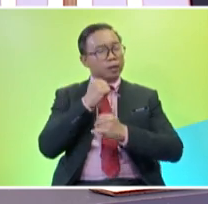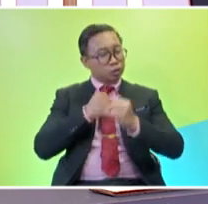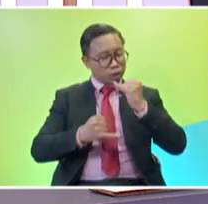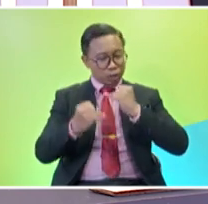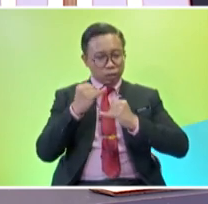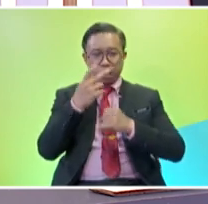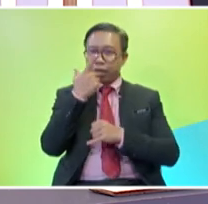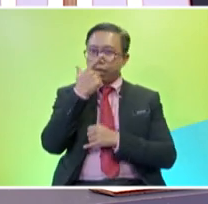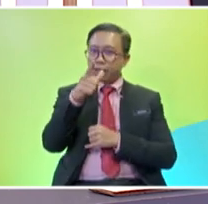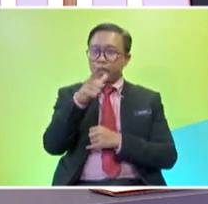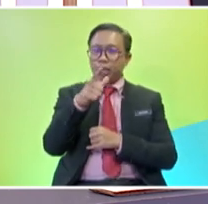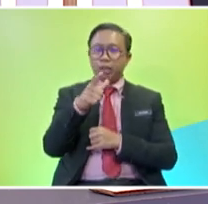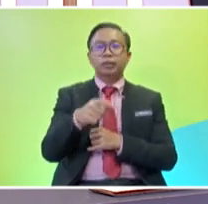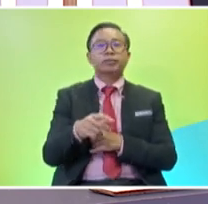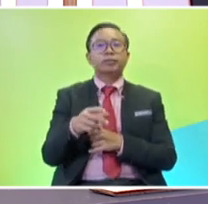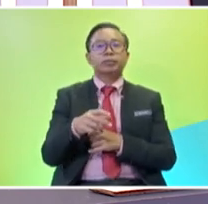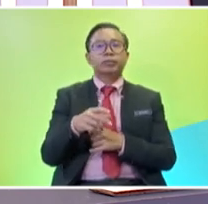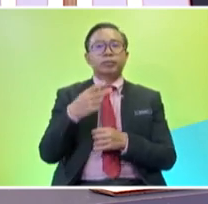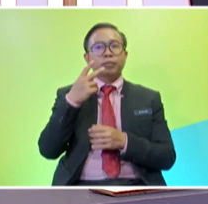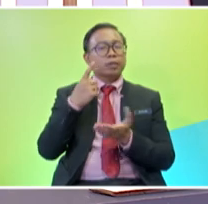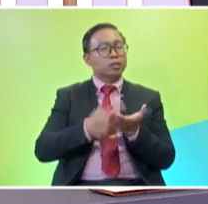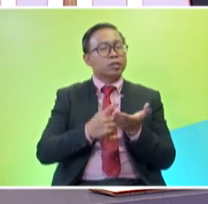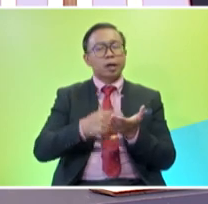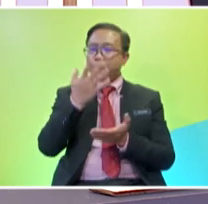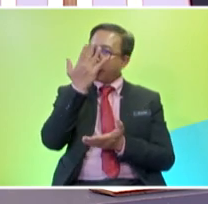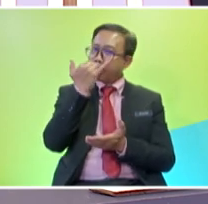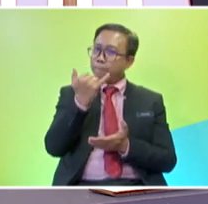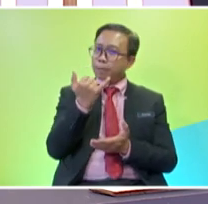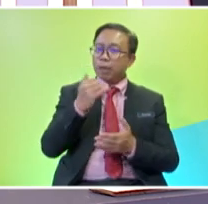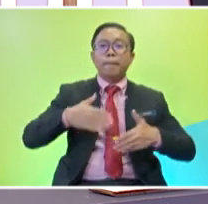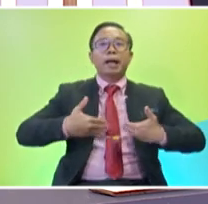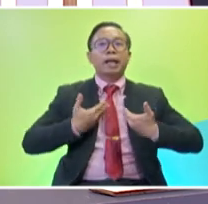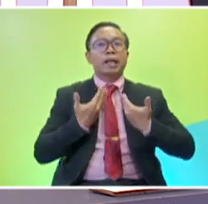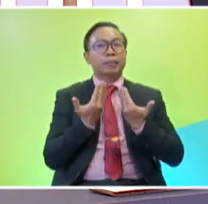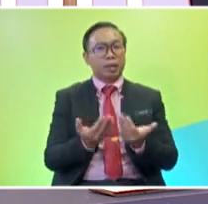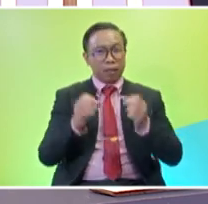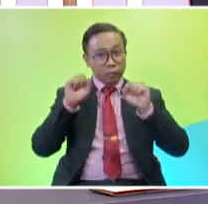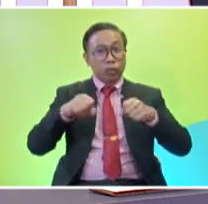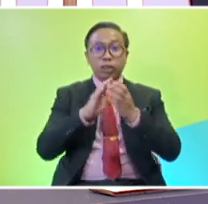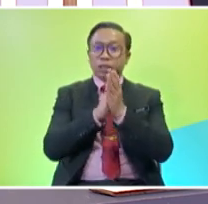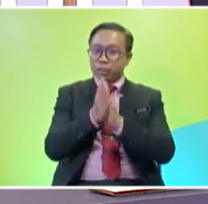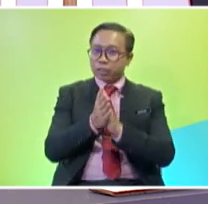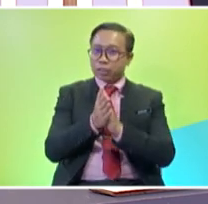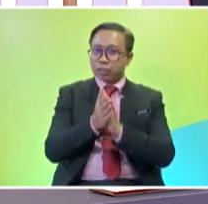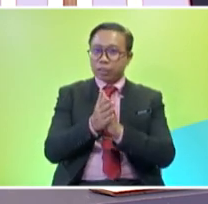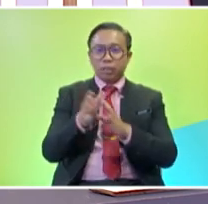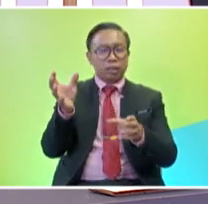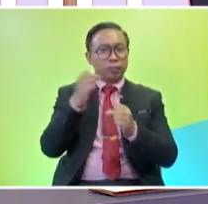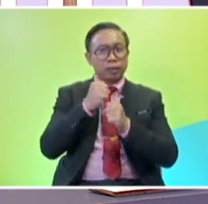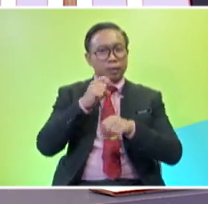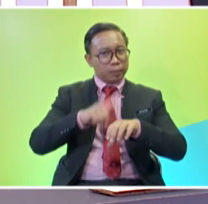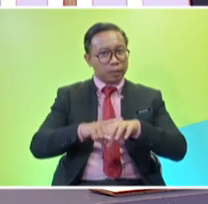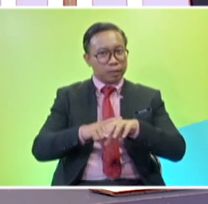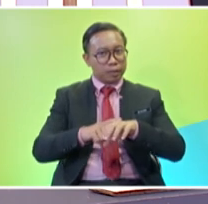kita lihat perbincangan secara mendalam Mengapa dan Bagaimana boleh berlaku keputusan yang kita dapat